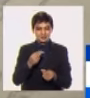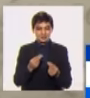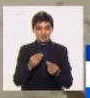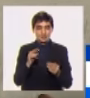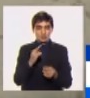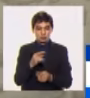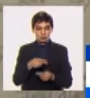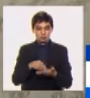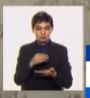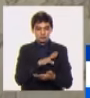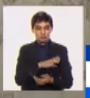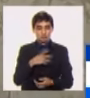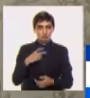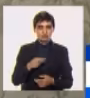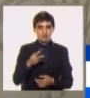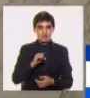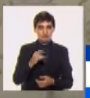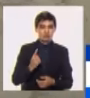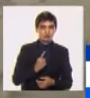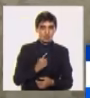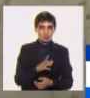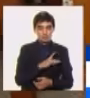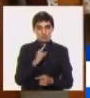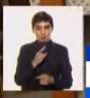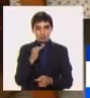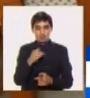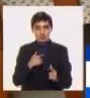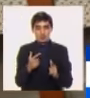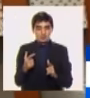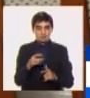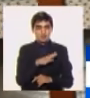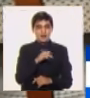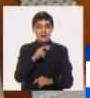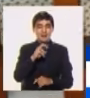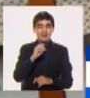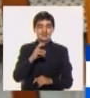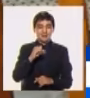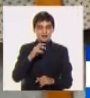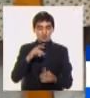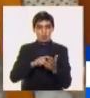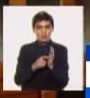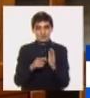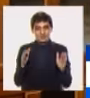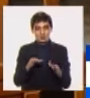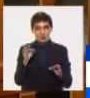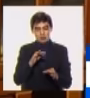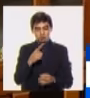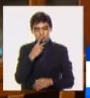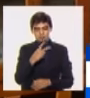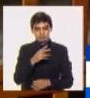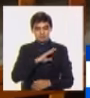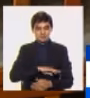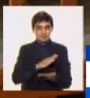да для дочери ребенка ждали готовились александру сарайкин в детской комнате теперь все напоминает о семейной